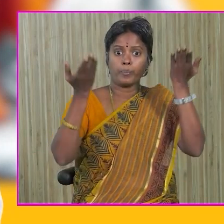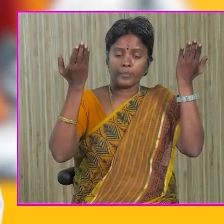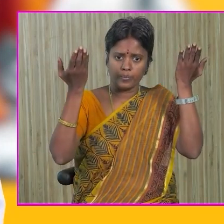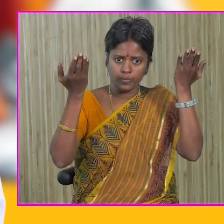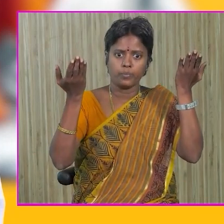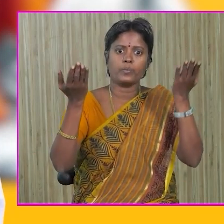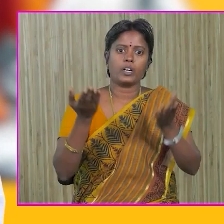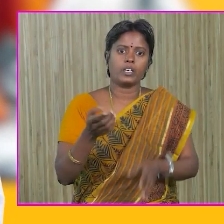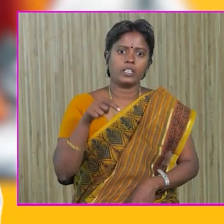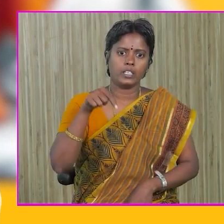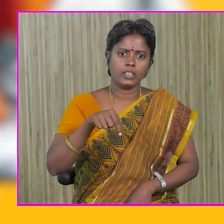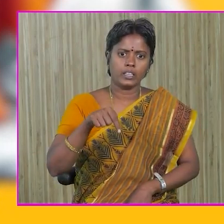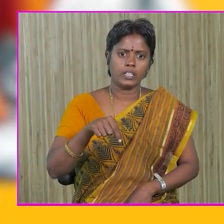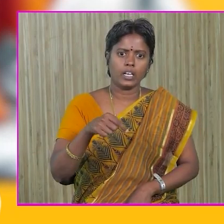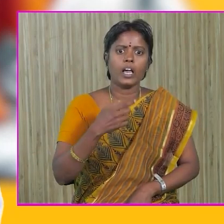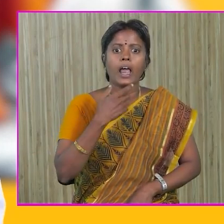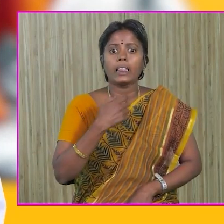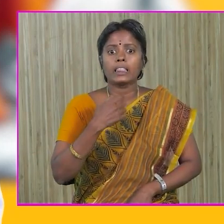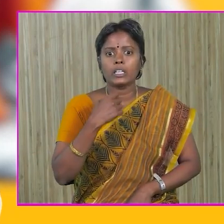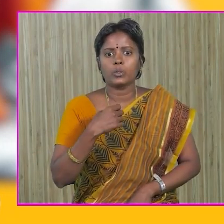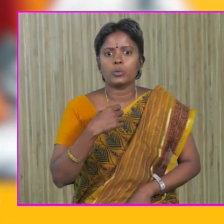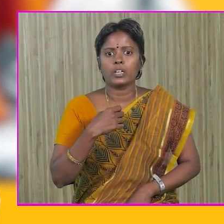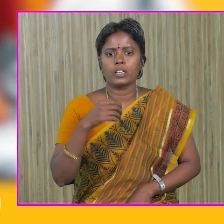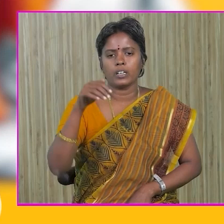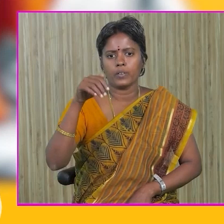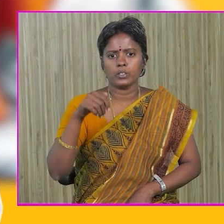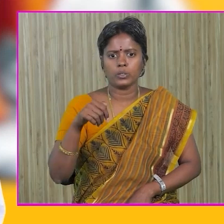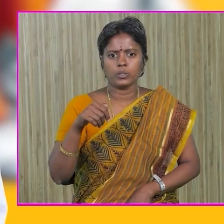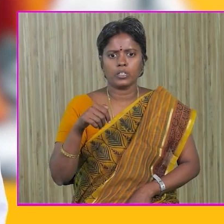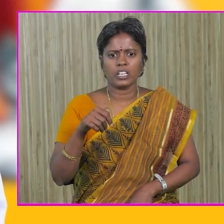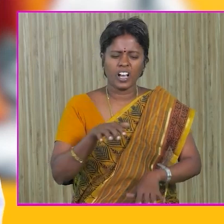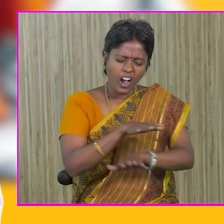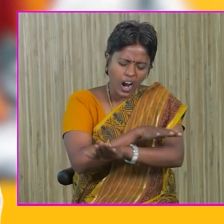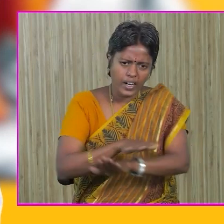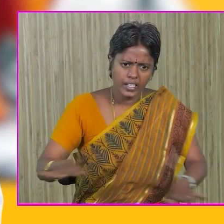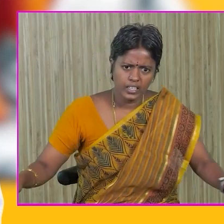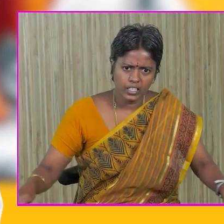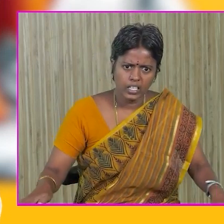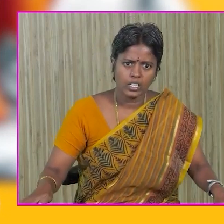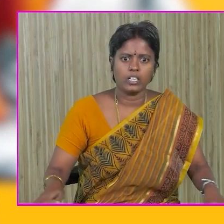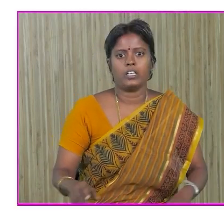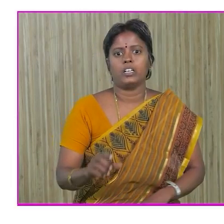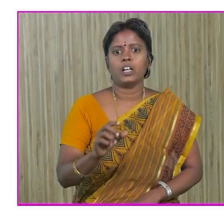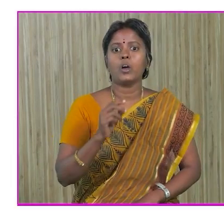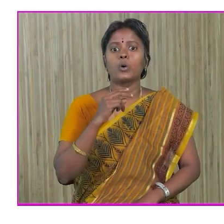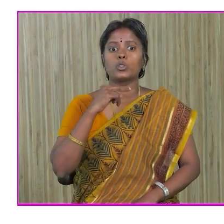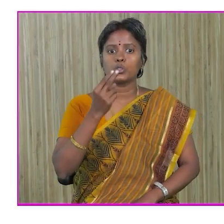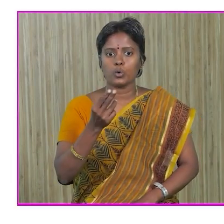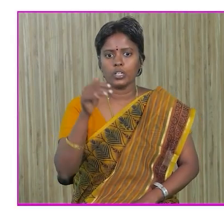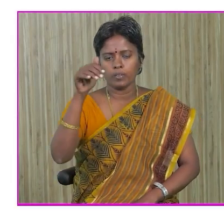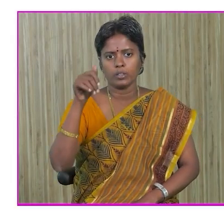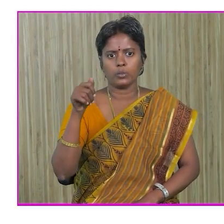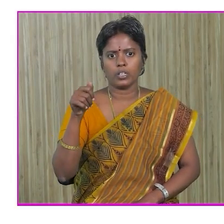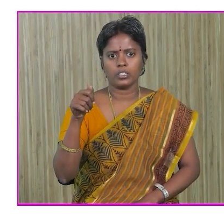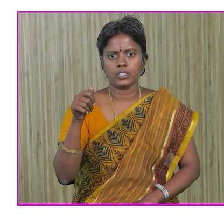இந்த திருக்குறளில் அழித்தல் என்னும் சொல்லில் வந்துள்ளது. இது அசைச்சொல், இதற்கு பொருள் இல்லை. நல்ல